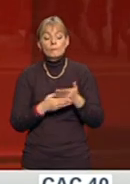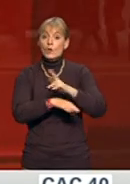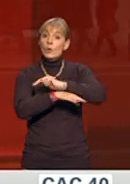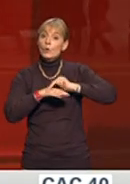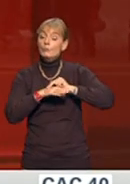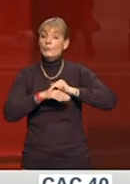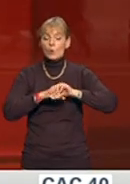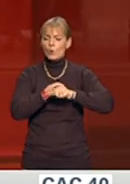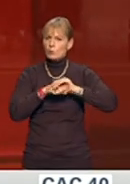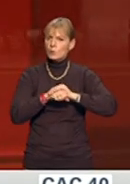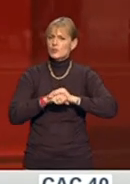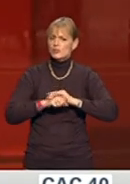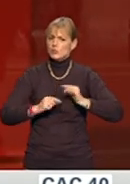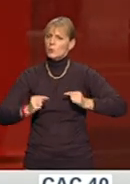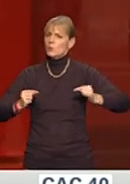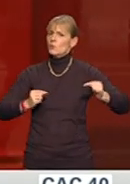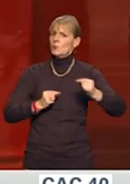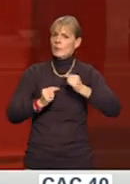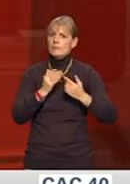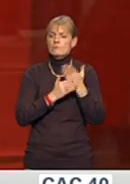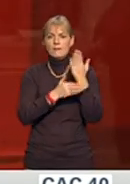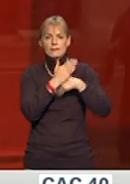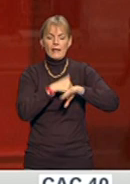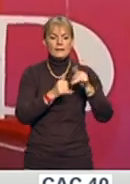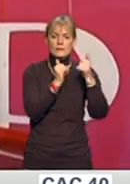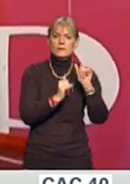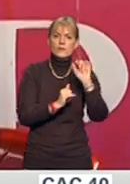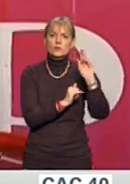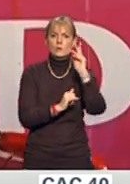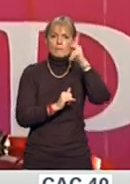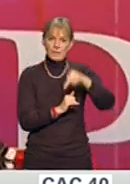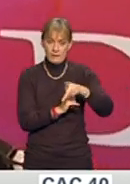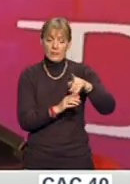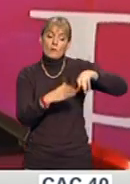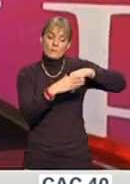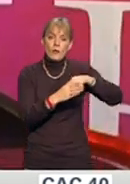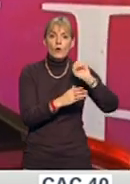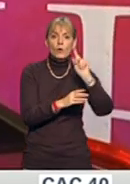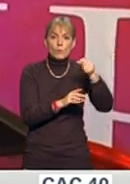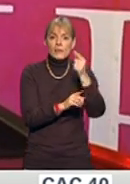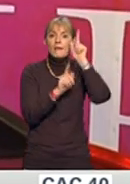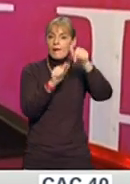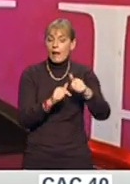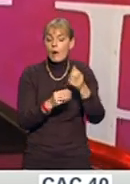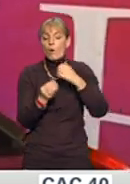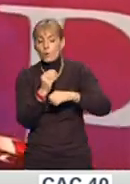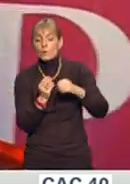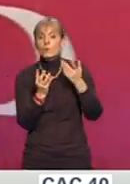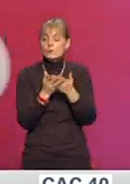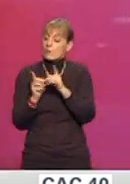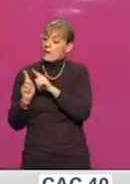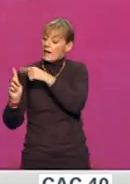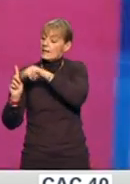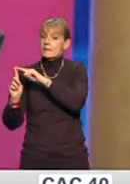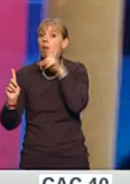politique plutôt tendu qui a eu lieu ce matin au siège de l'UMP en présence de Jean-François Copé, bien sûr, mais aussi en présence des proches de François Fillon,